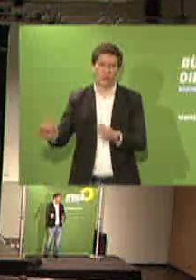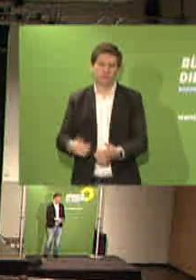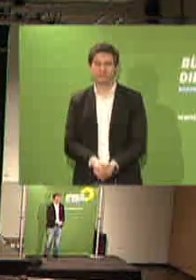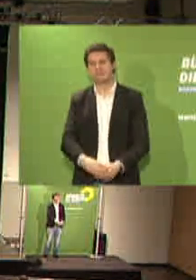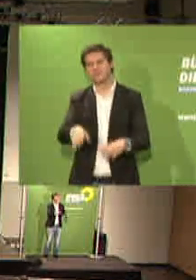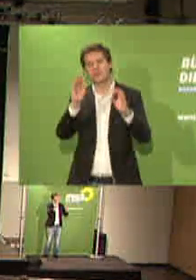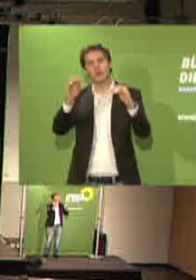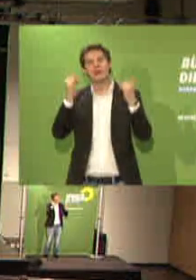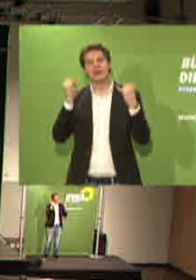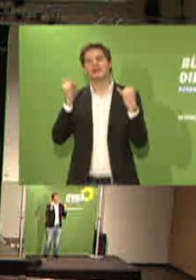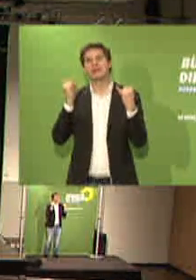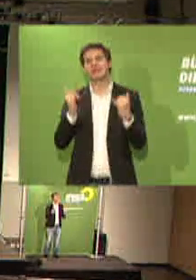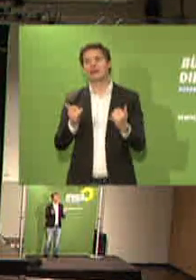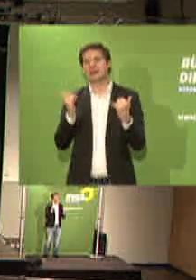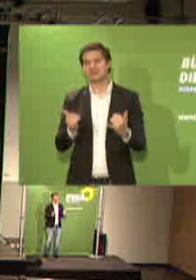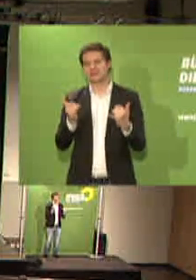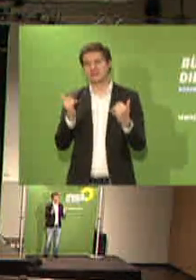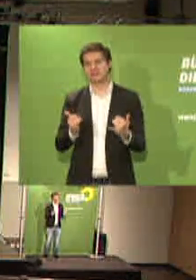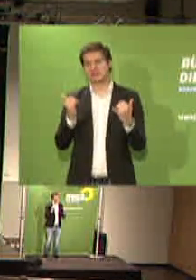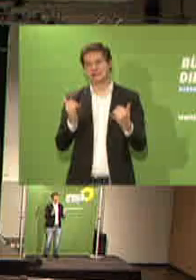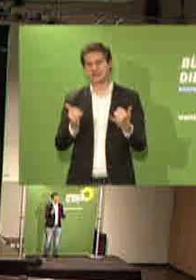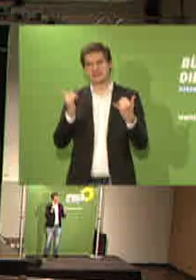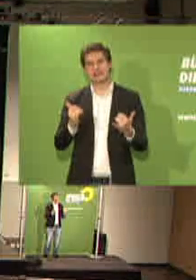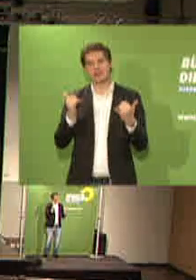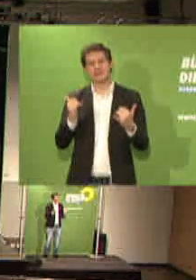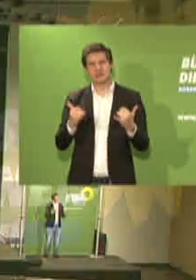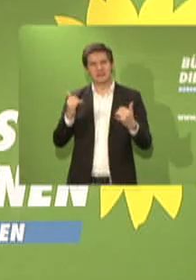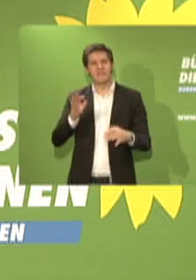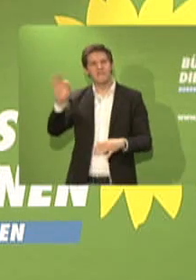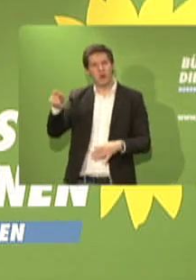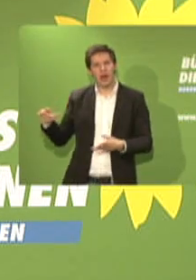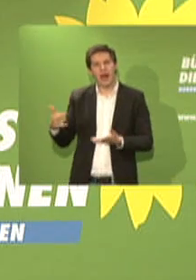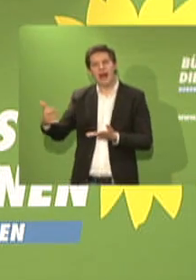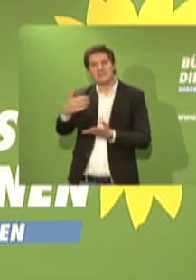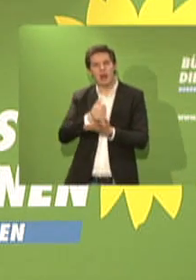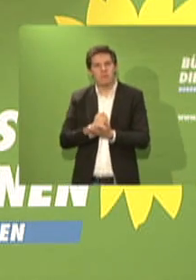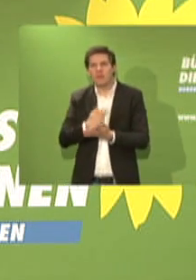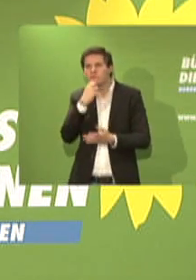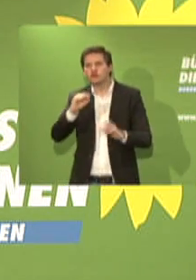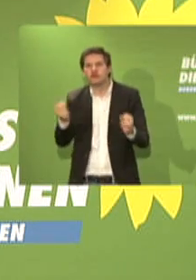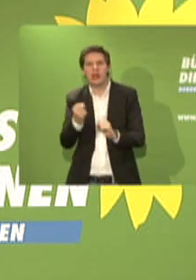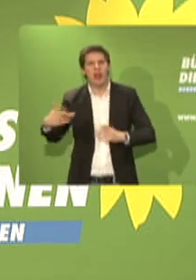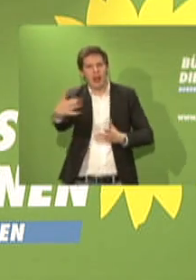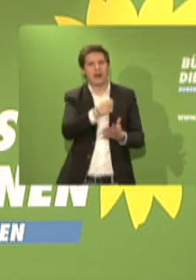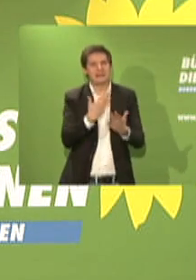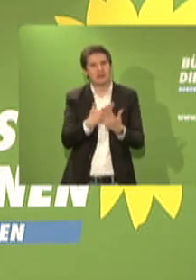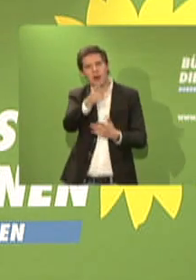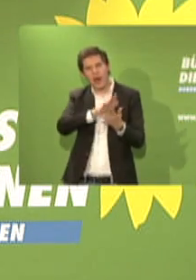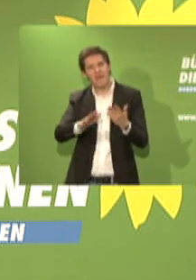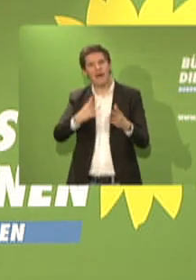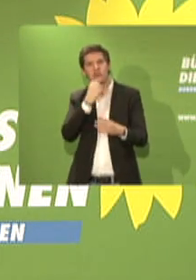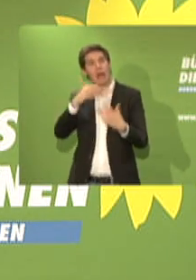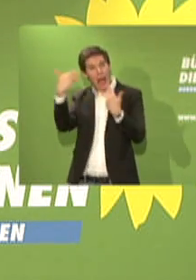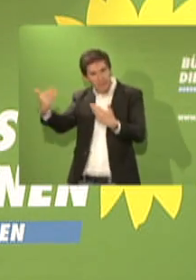dürft ihr jetzt, um es den Einsammlern zu erleichtern, bitte mal hochhalten eure Stimmkarten, wenn ihr die Zettel abgeben wollt.